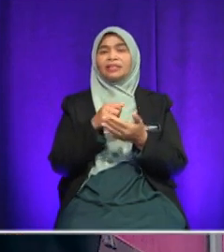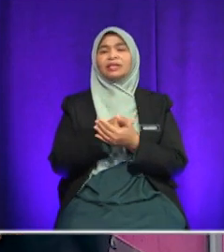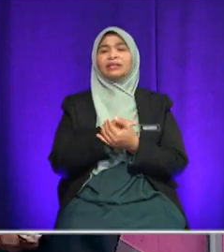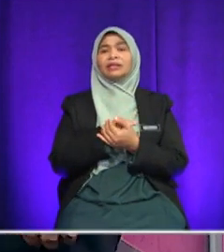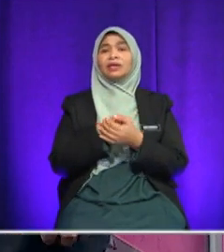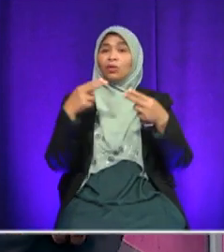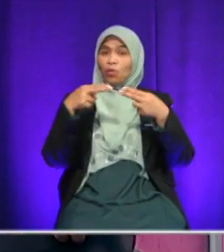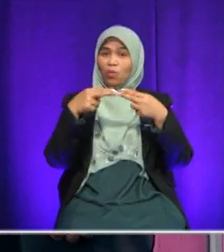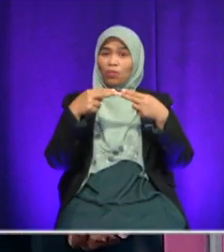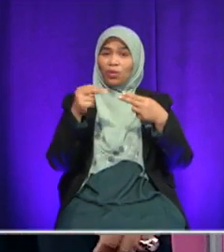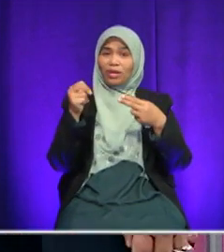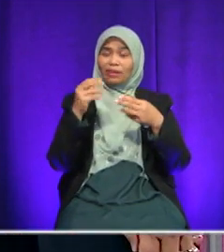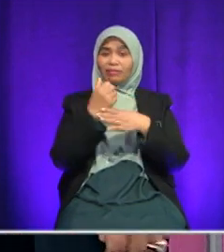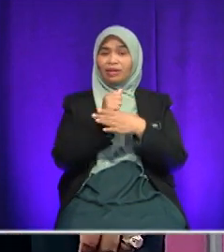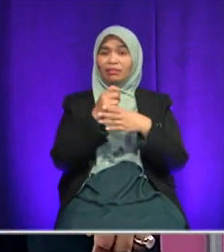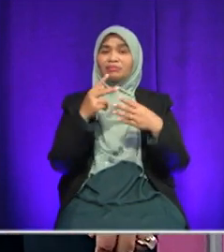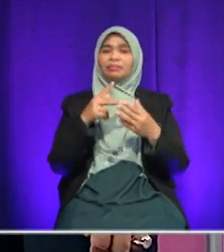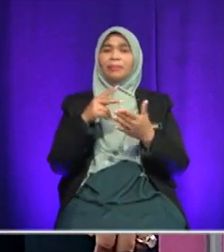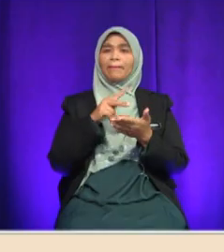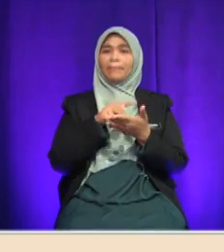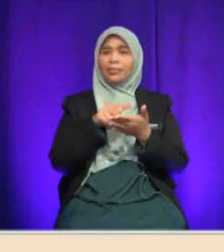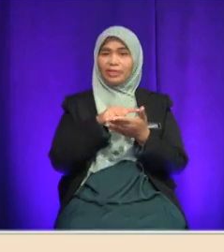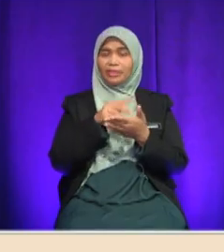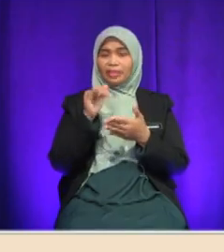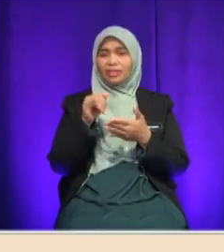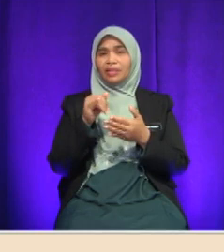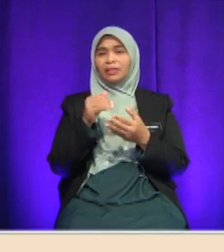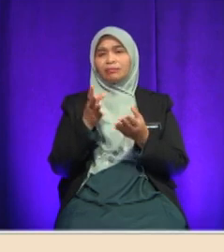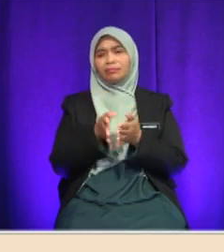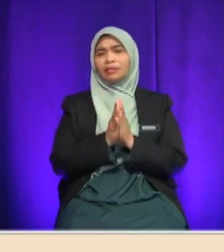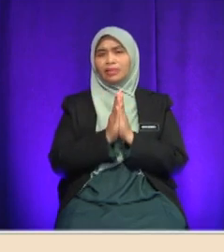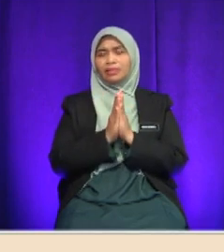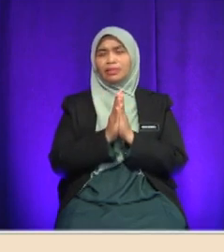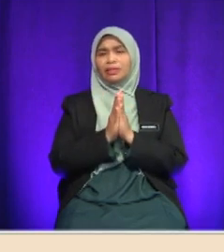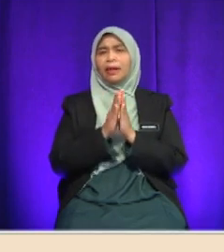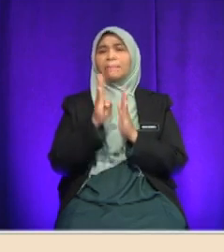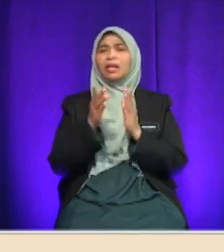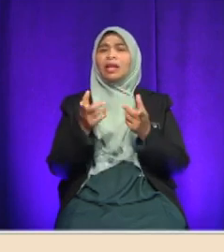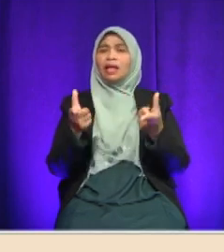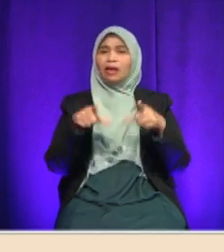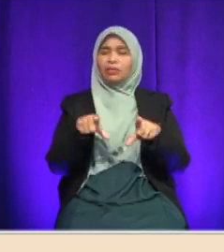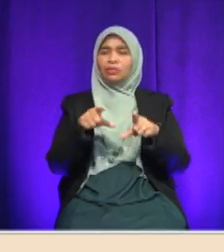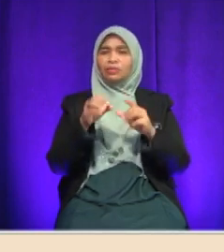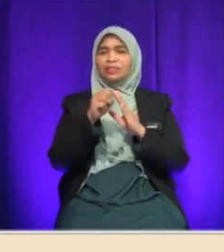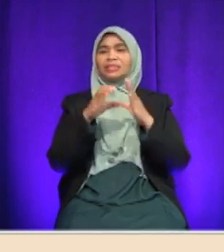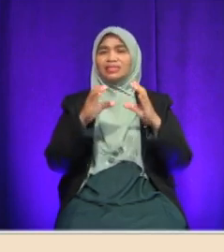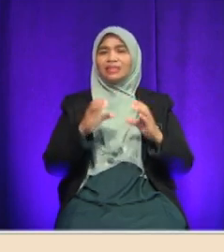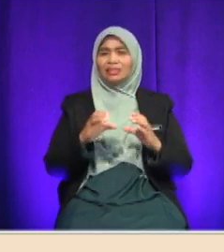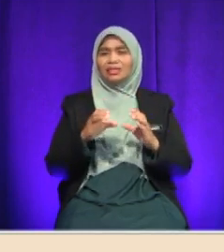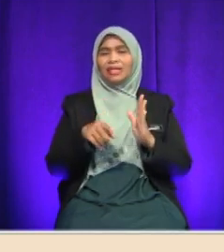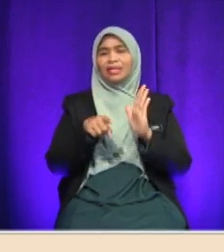okey, hubungan di antara harga dengan kuantiti yang diminta adalah berlaku secara negatif ataupun kita panggil